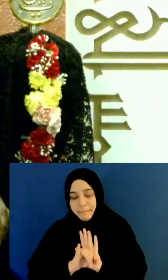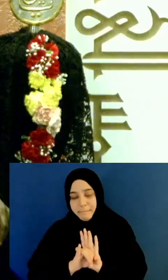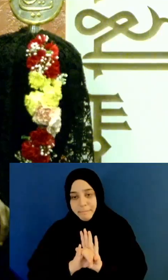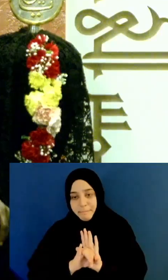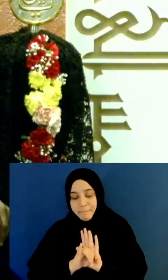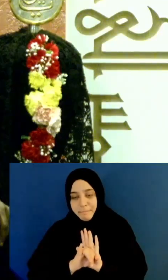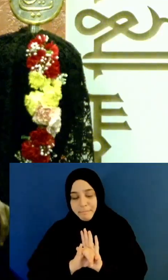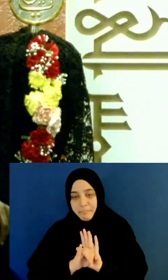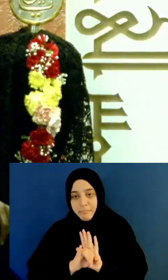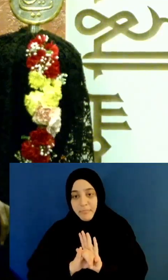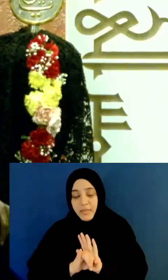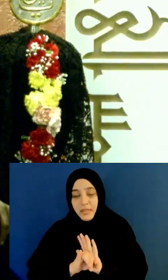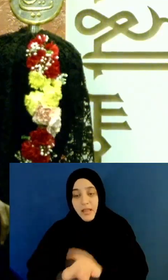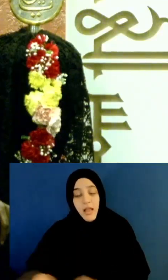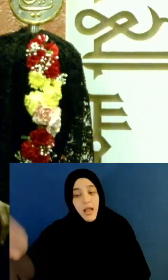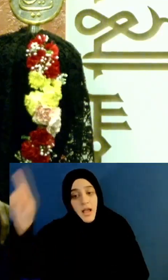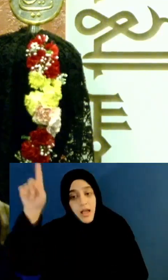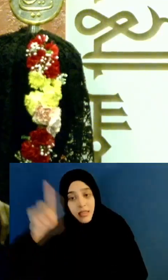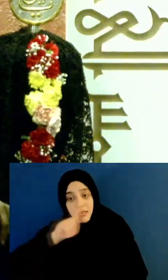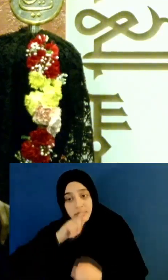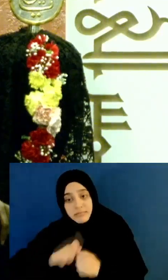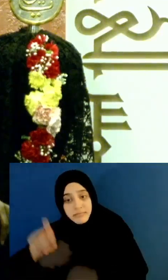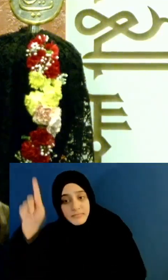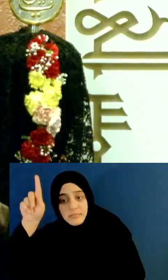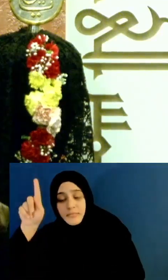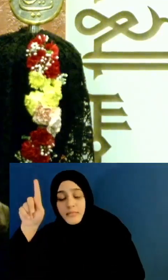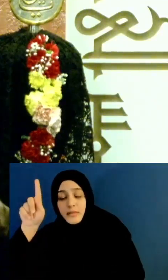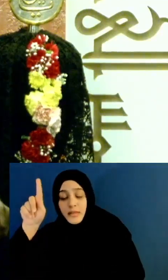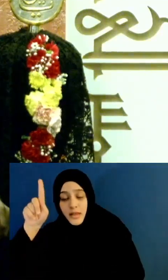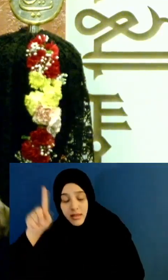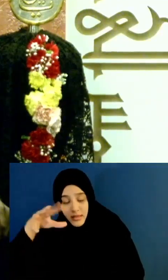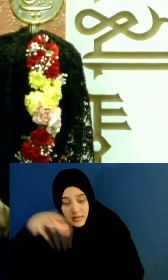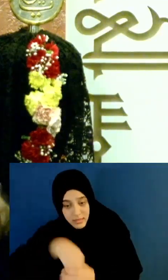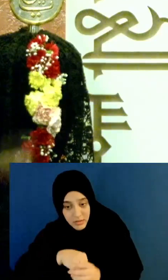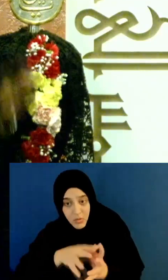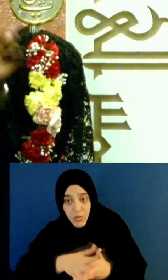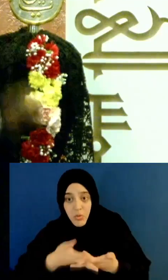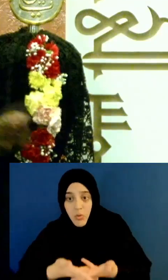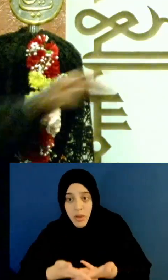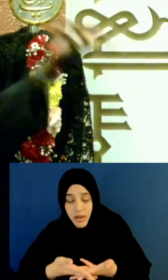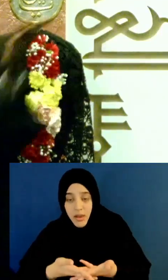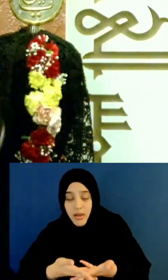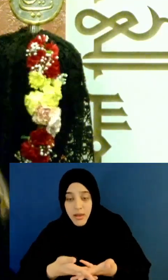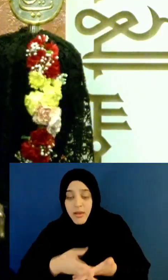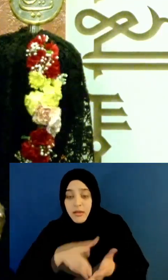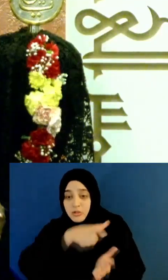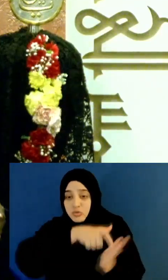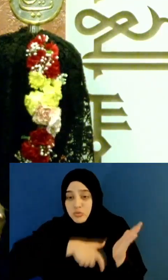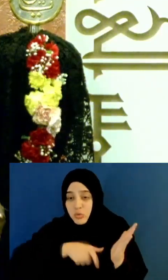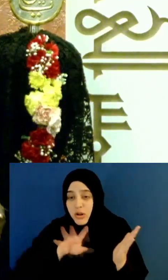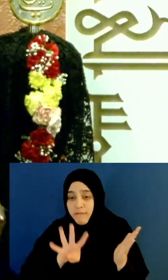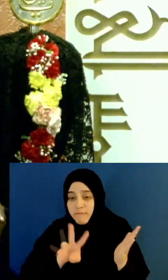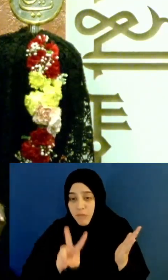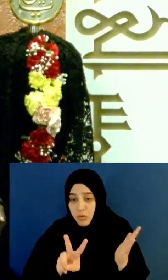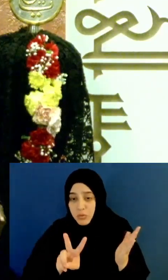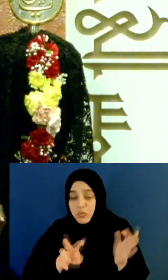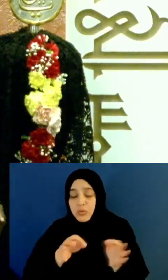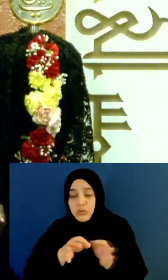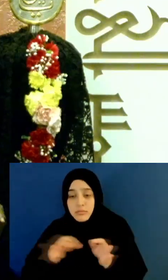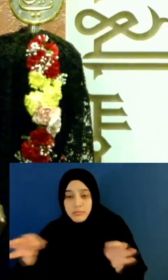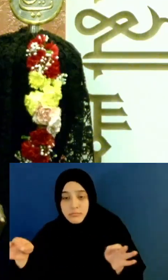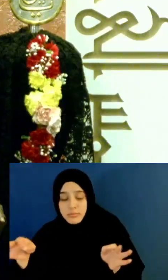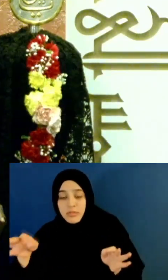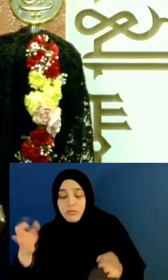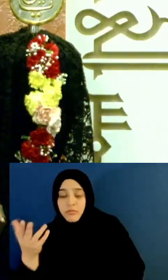And Allah Tabaraka wa Ta'ala in Quran 42 verse 13 discusses this. شَرَعَ لَكُم